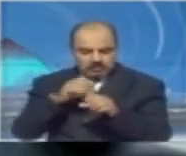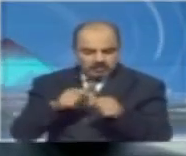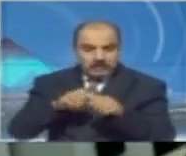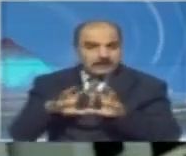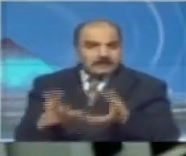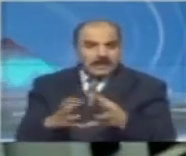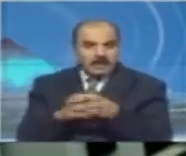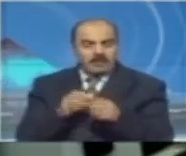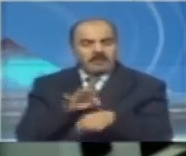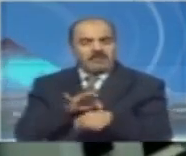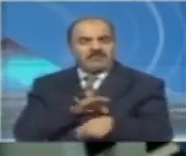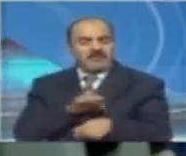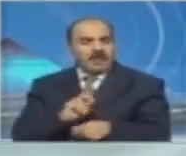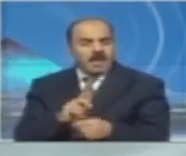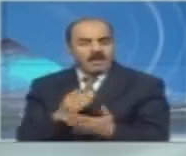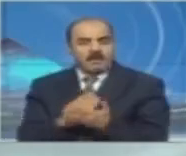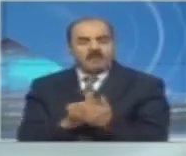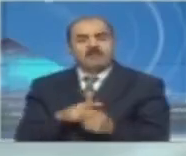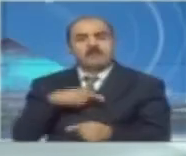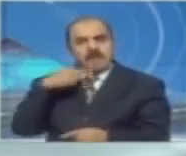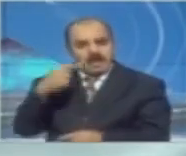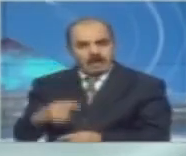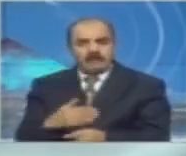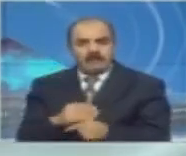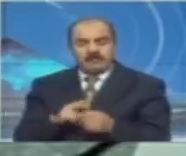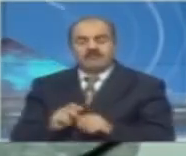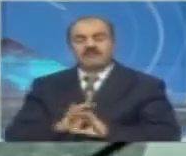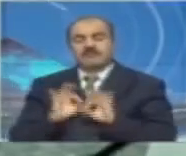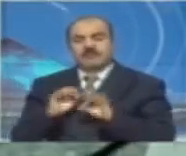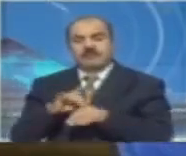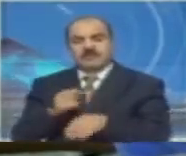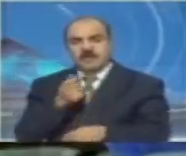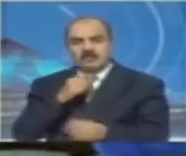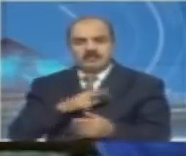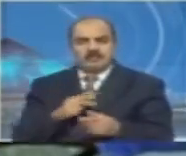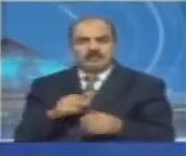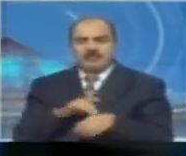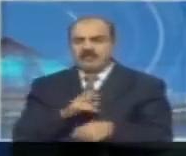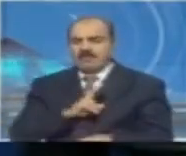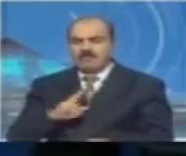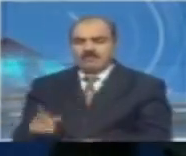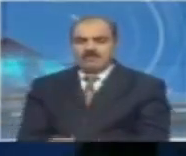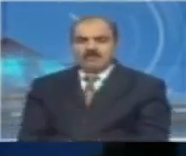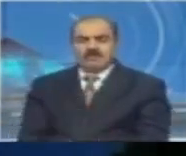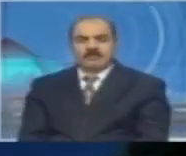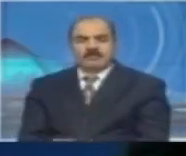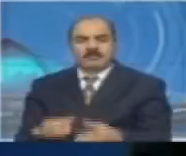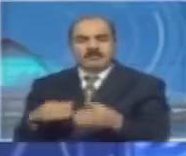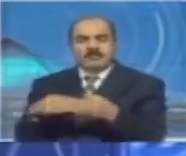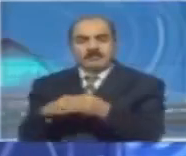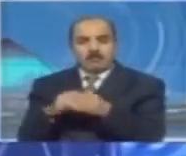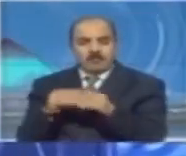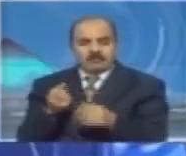الوراثيه والبيولوجيا التقليديه في مجالات التشخيص والعلاج لمختلف الامراض حيث الفريق البحثي